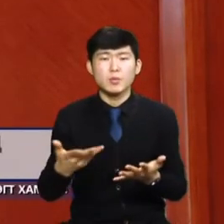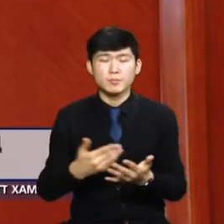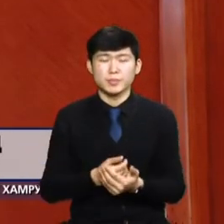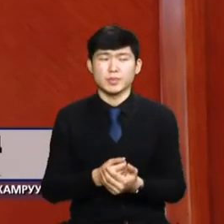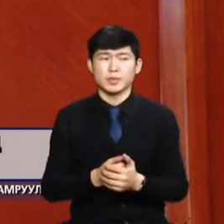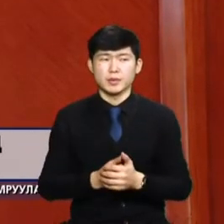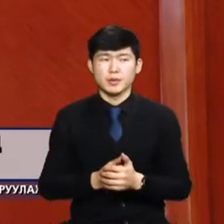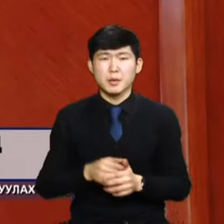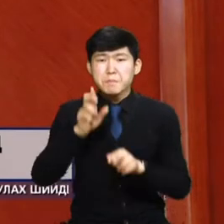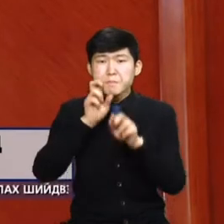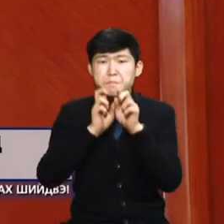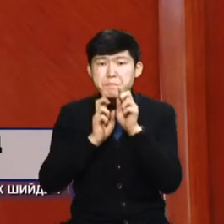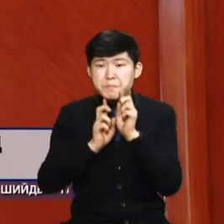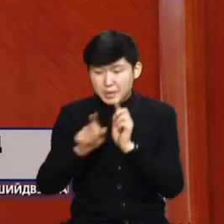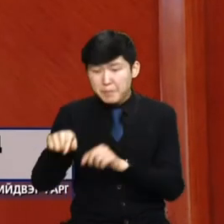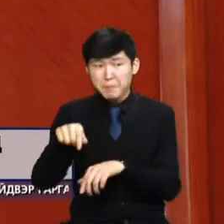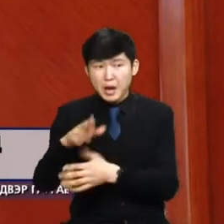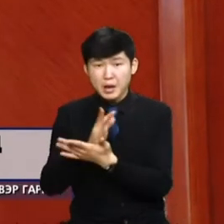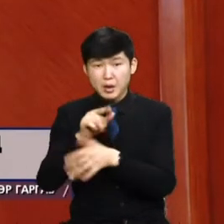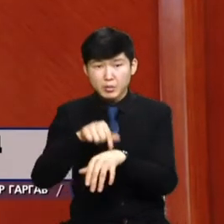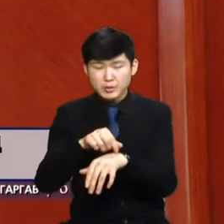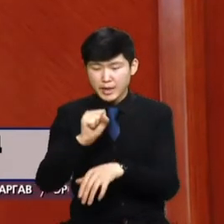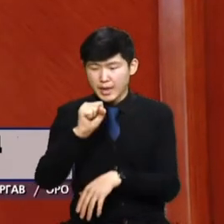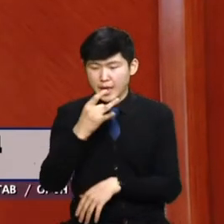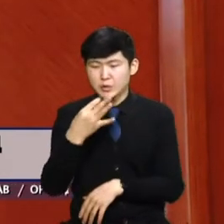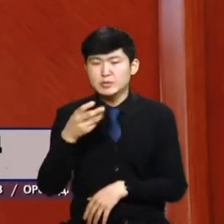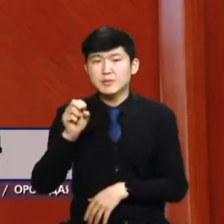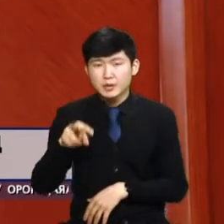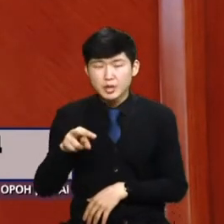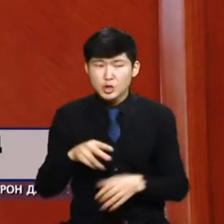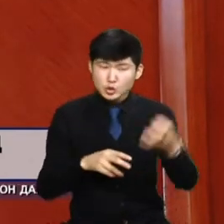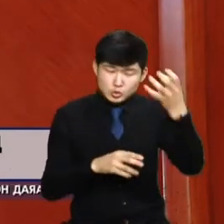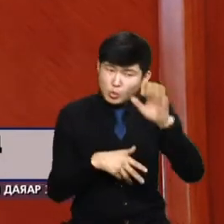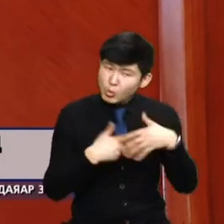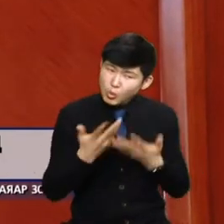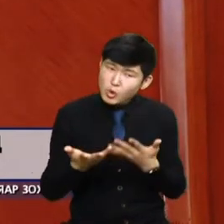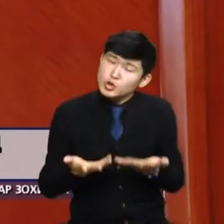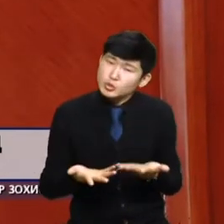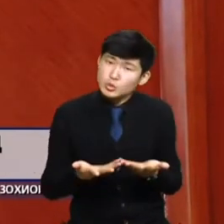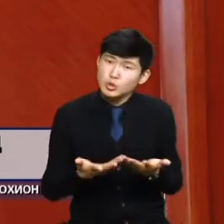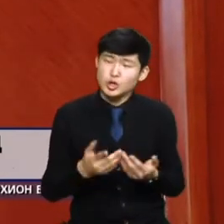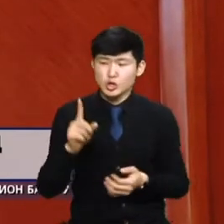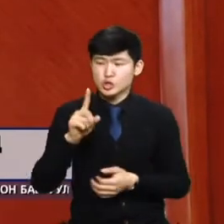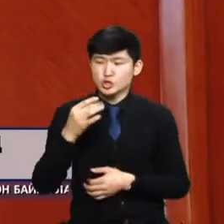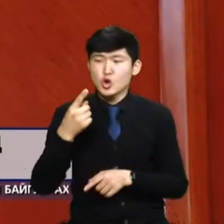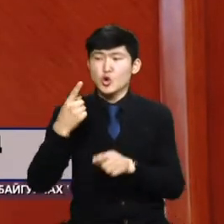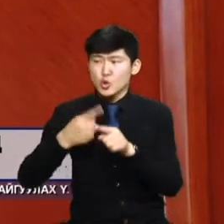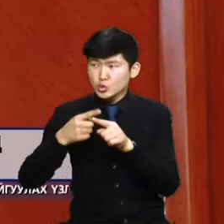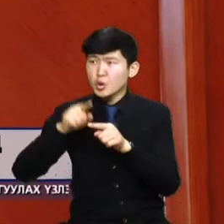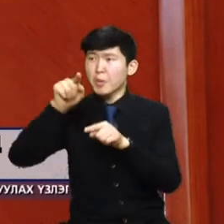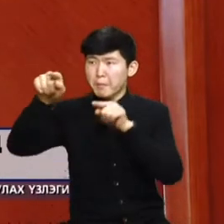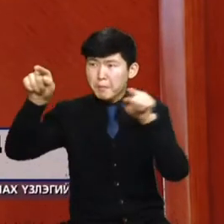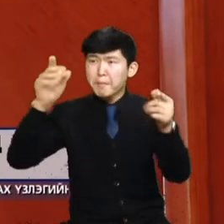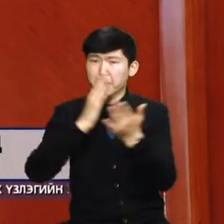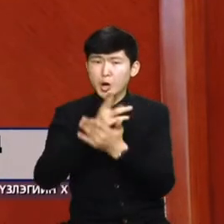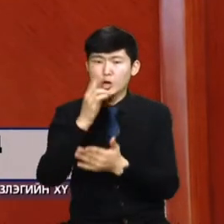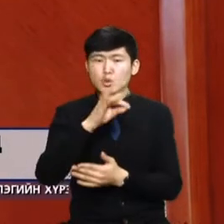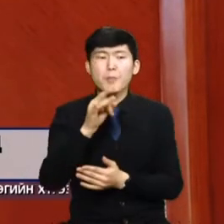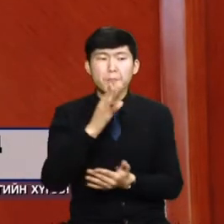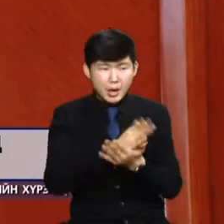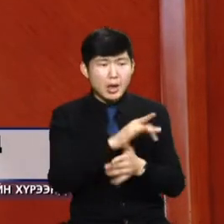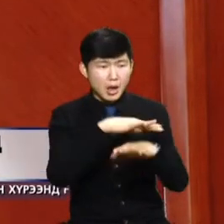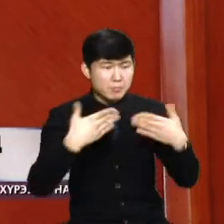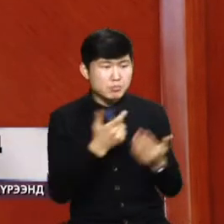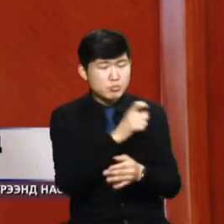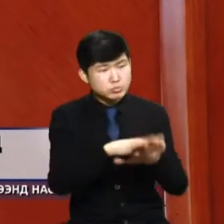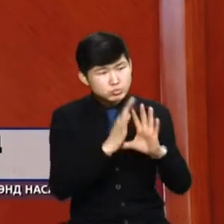юм бэрхшээлтэй үед нь одоо ариун цэвэршлийг одоо төсөөс олох уу эсвэл одоо зөвхөн зорилттой бүлгийн одоо хөдөө орон нутаг дотор байрны хүүхдүүд олох уу